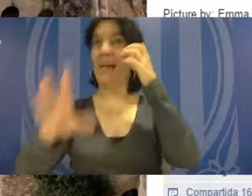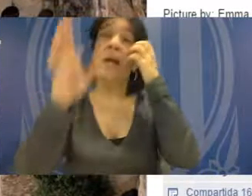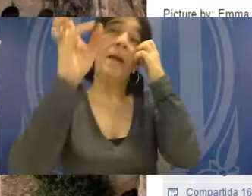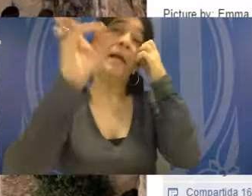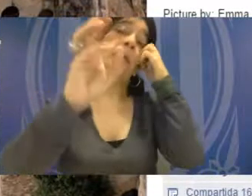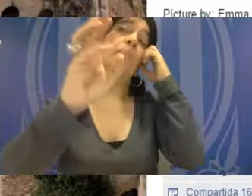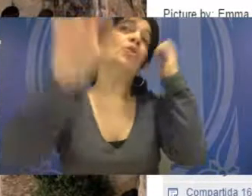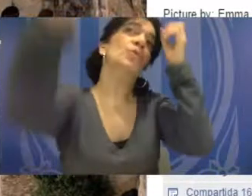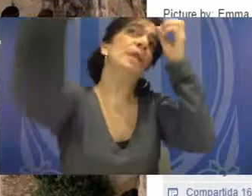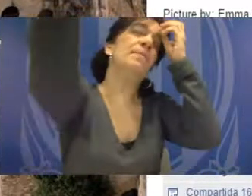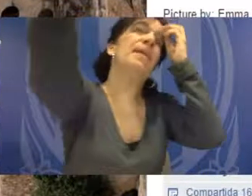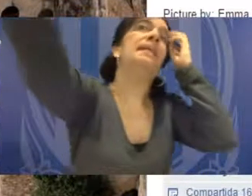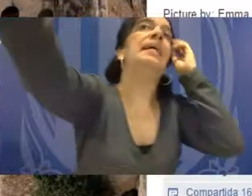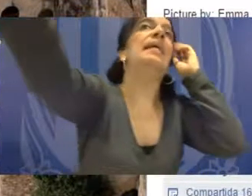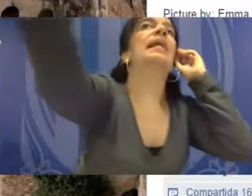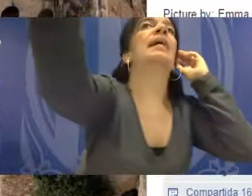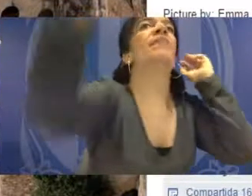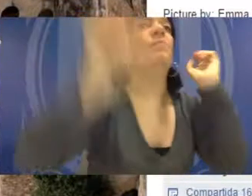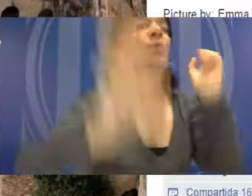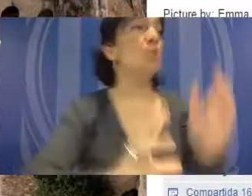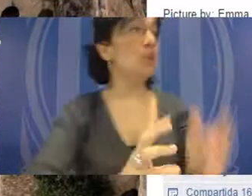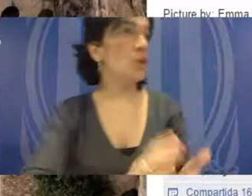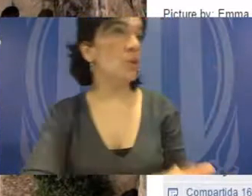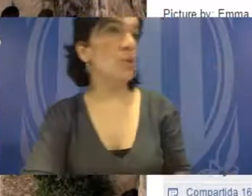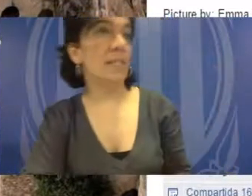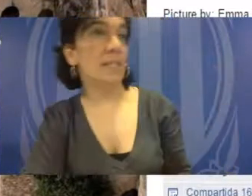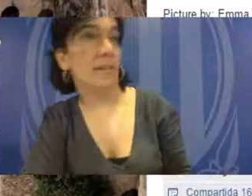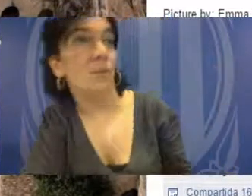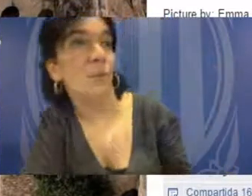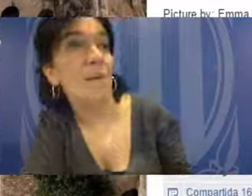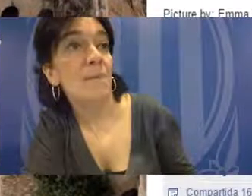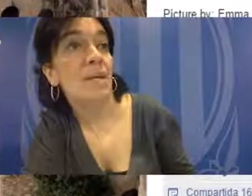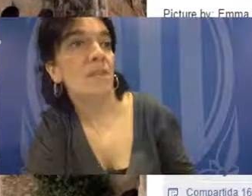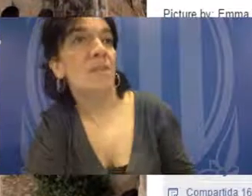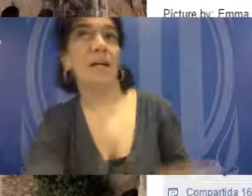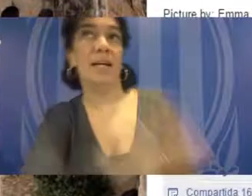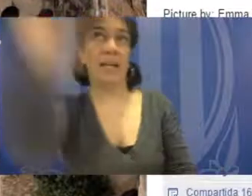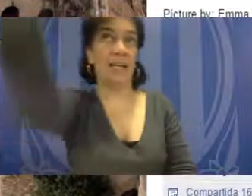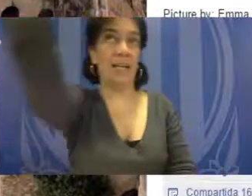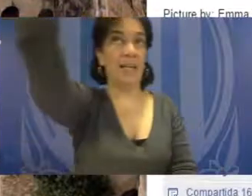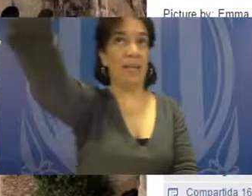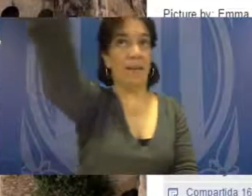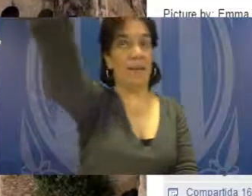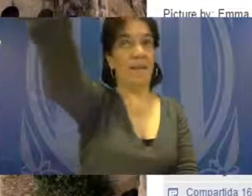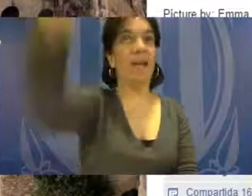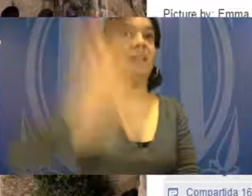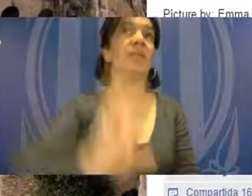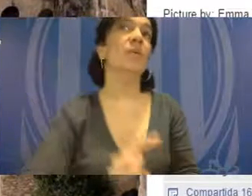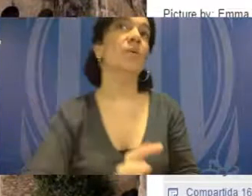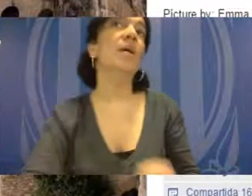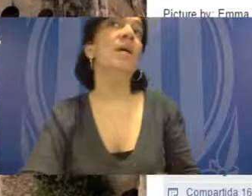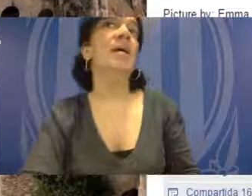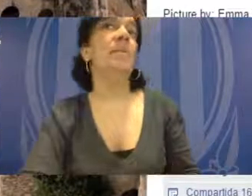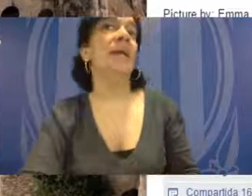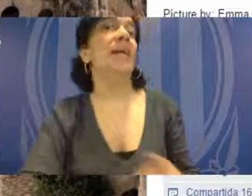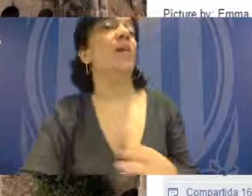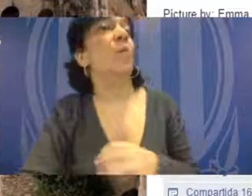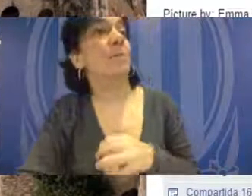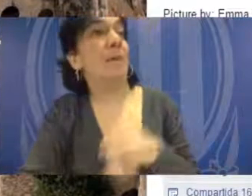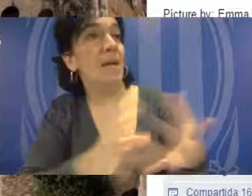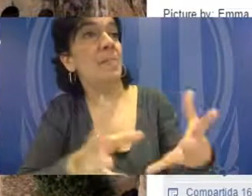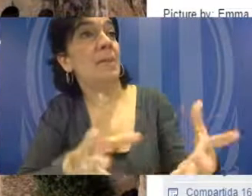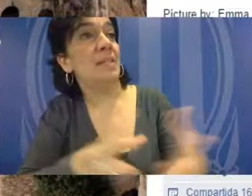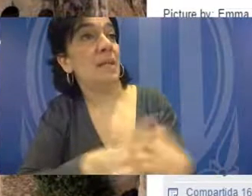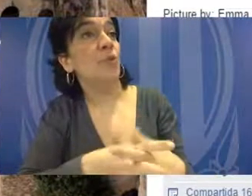lliure. Que poso també en l'etiqueta que fem promocions i és que habitualment, a l'etiqueta lila de dalt, al títol, perquè